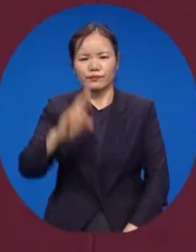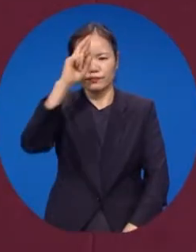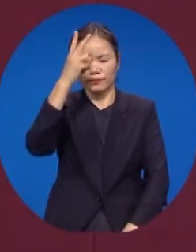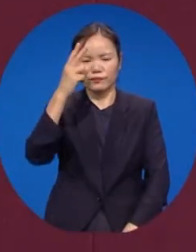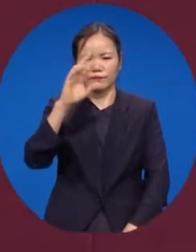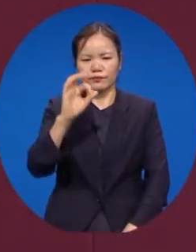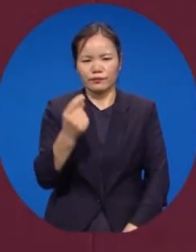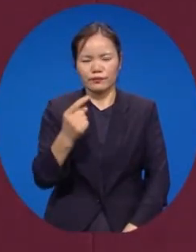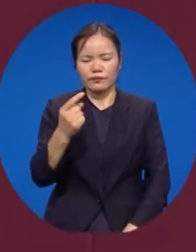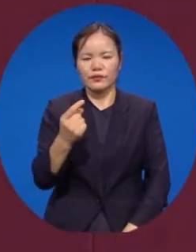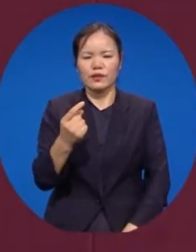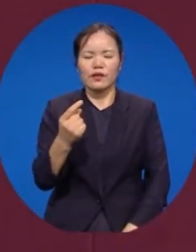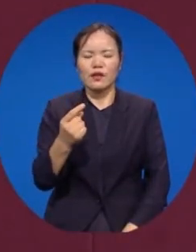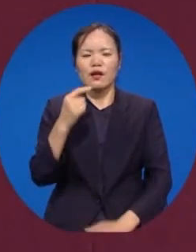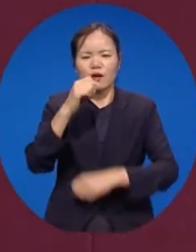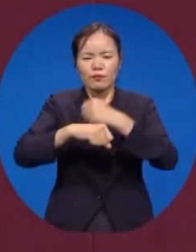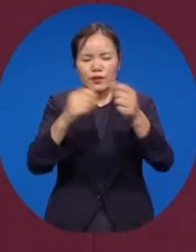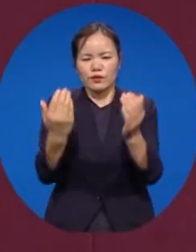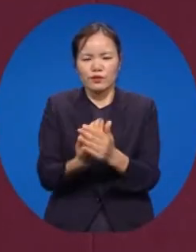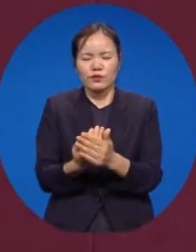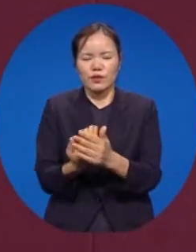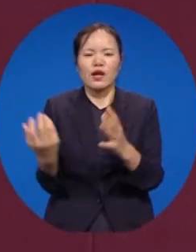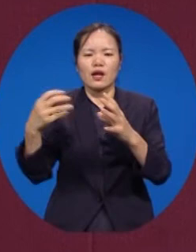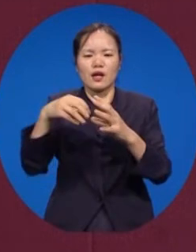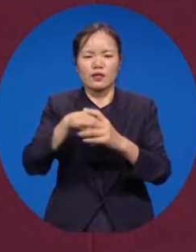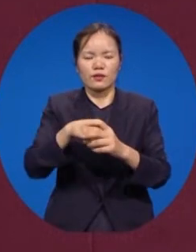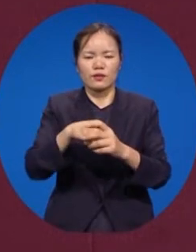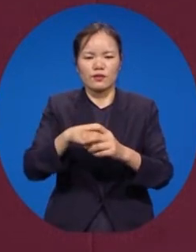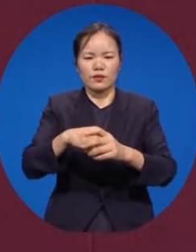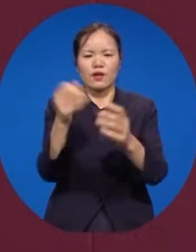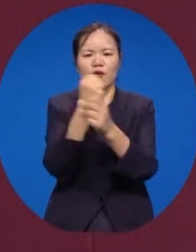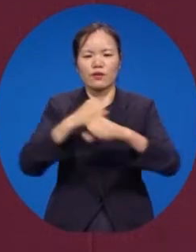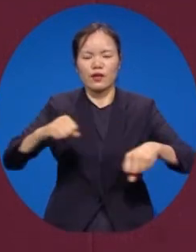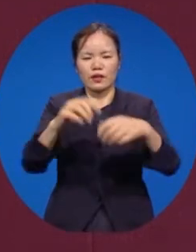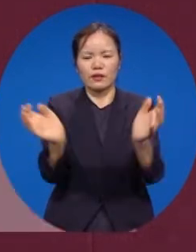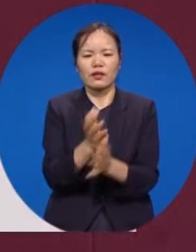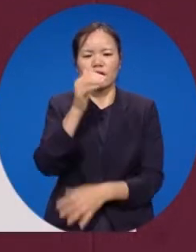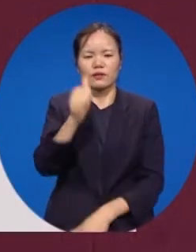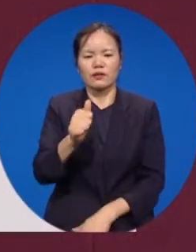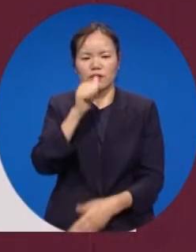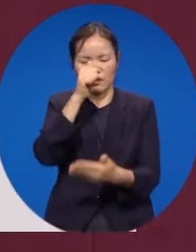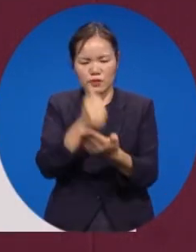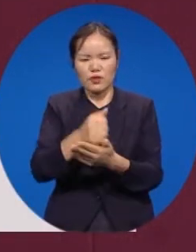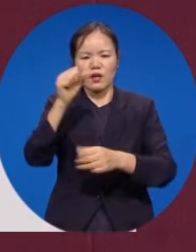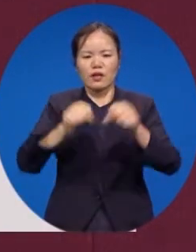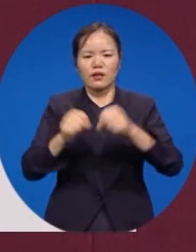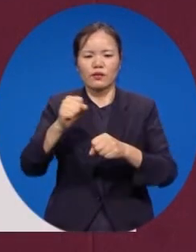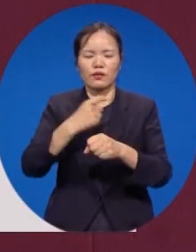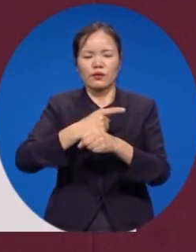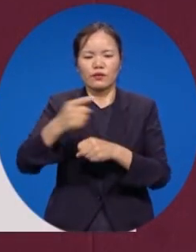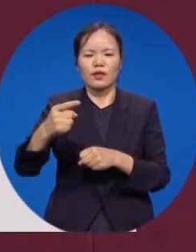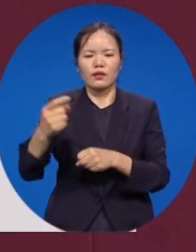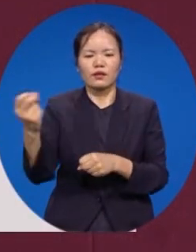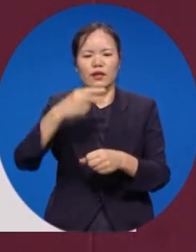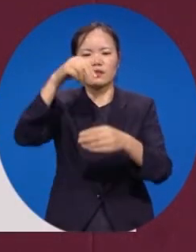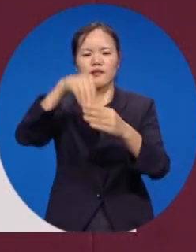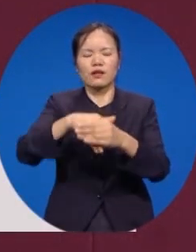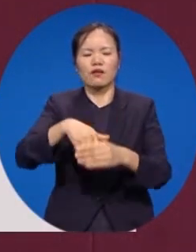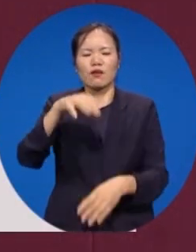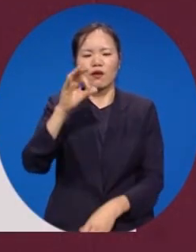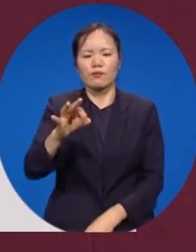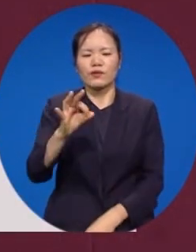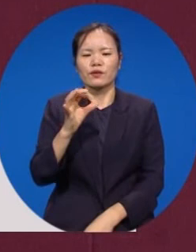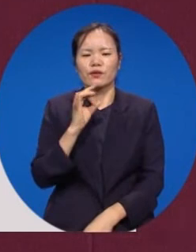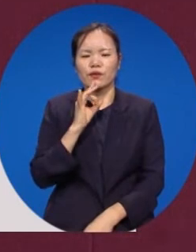박원순, 오고돈, 더불어민주당 소속 광역단체장들의 범죄 행위로 내년도 재보궐 선거